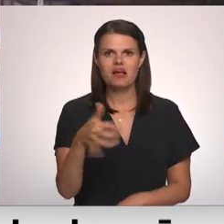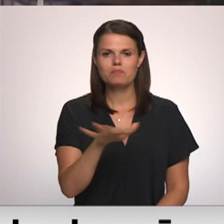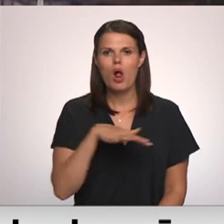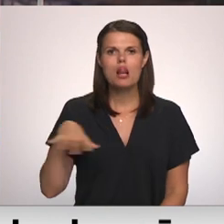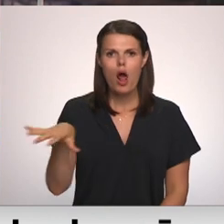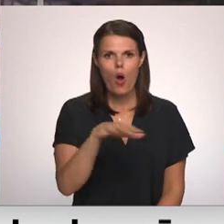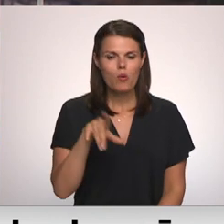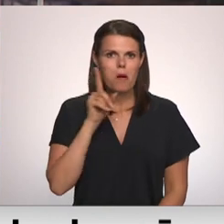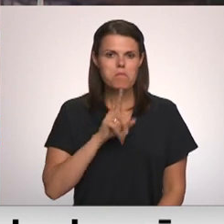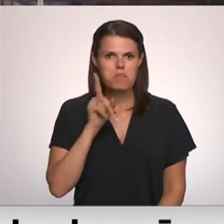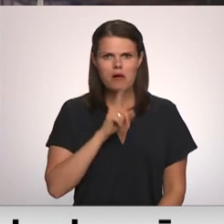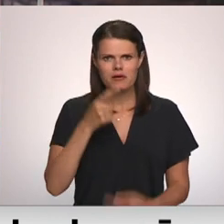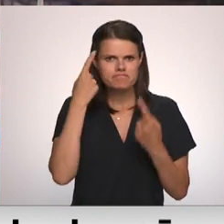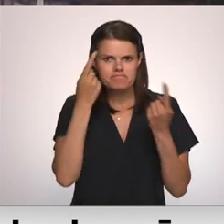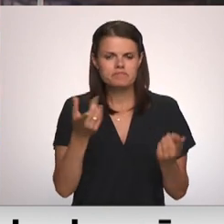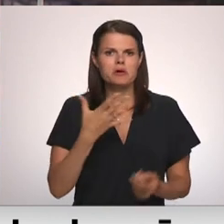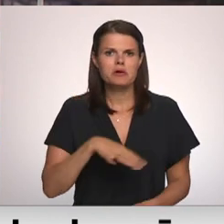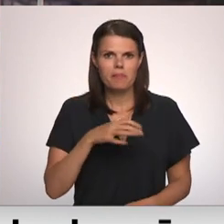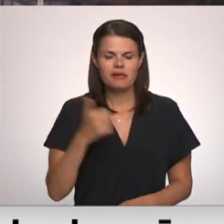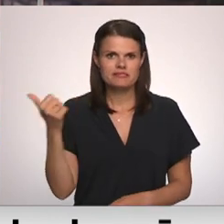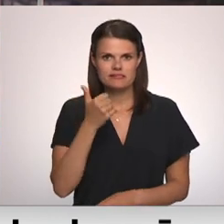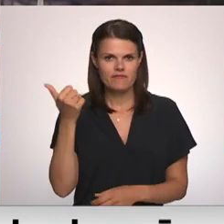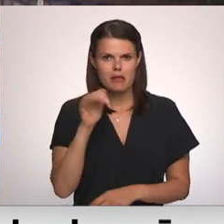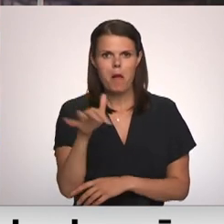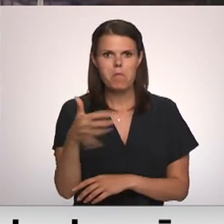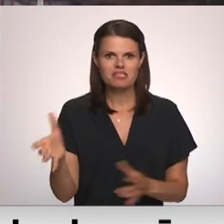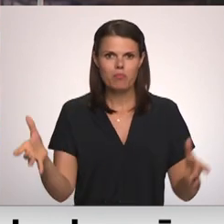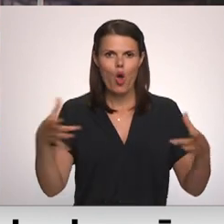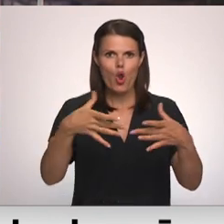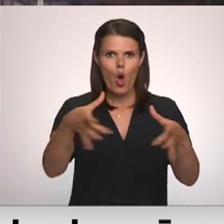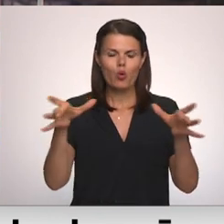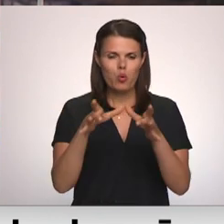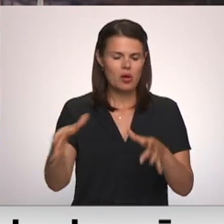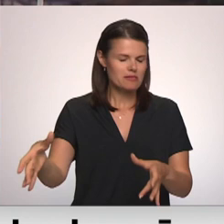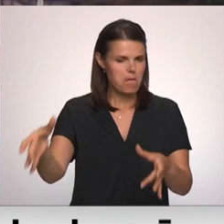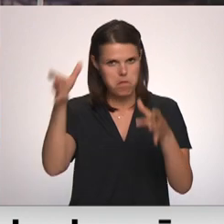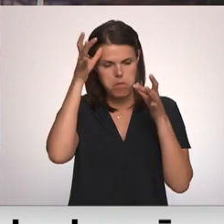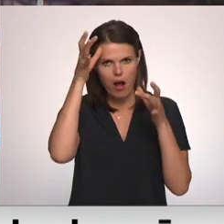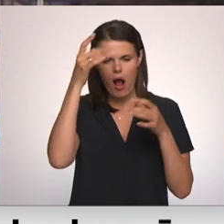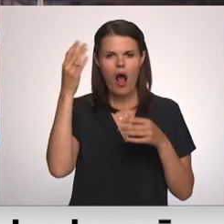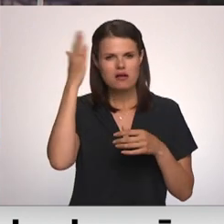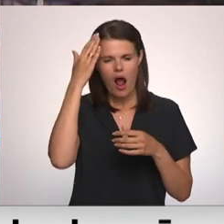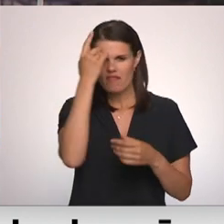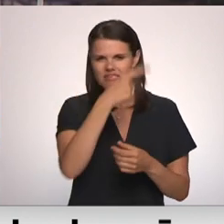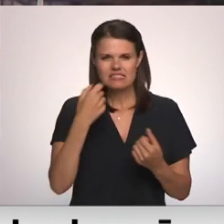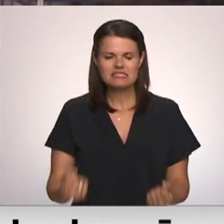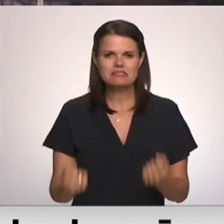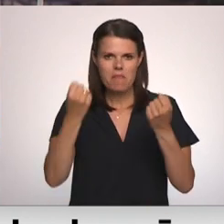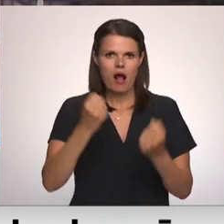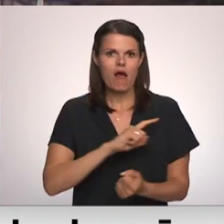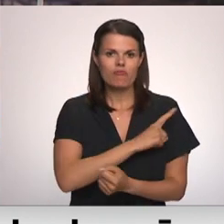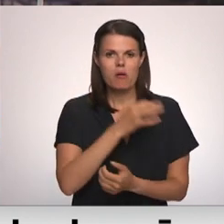laukumā. Pagaidām nenoskaidrotu iemeslu dēļ viņam uzkritis basketbola grozs, redot smagas galvas un sejas traumas.